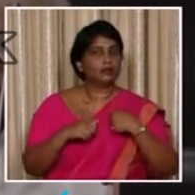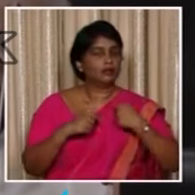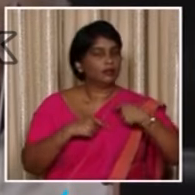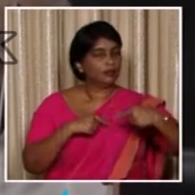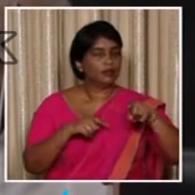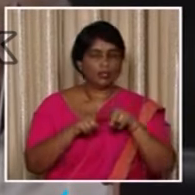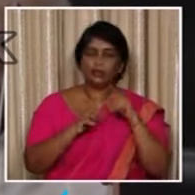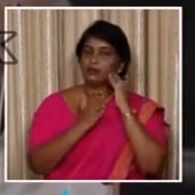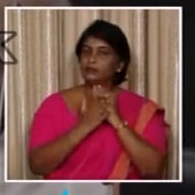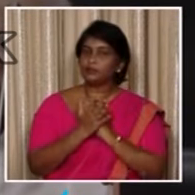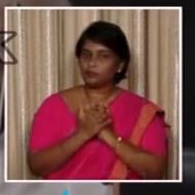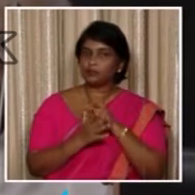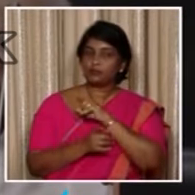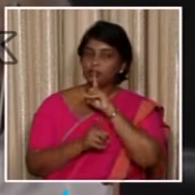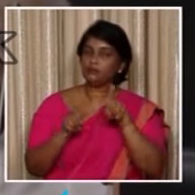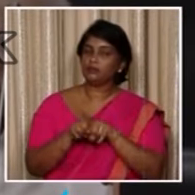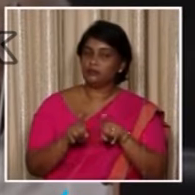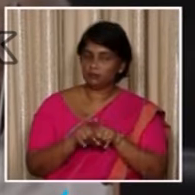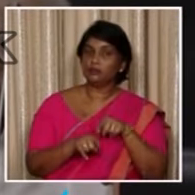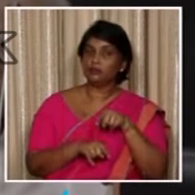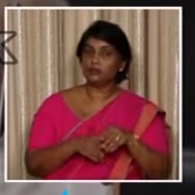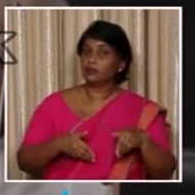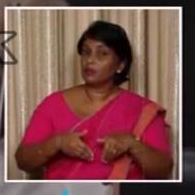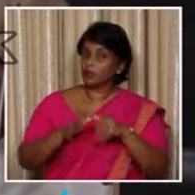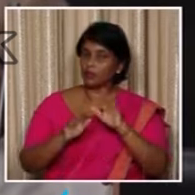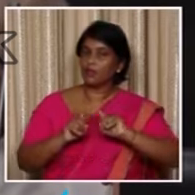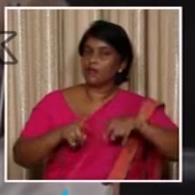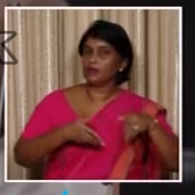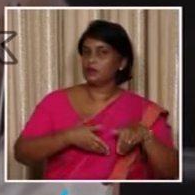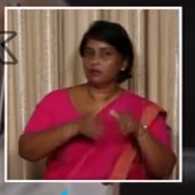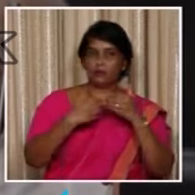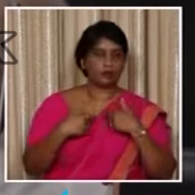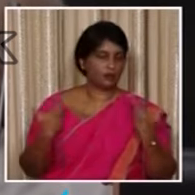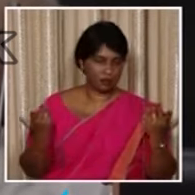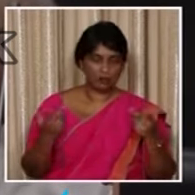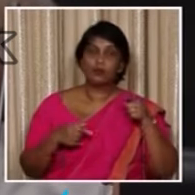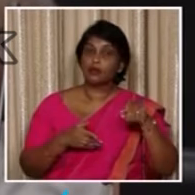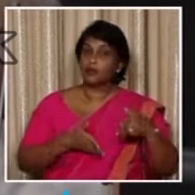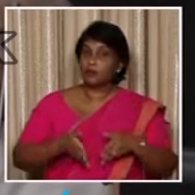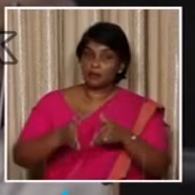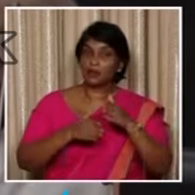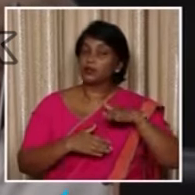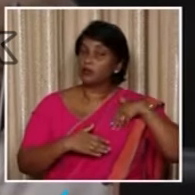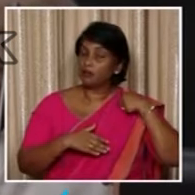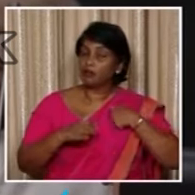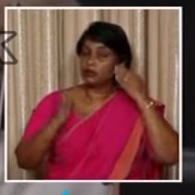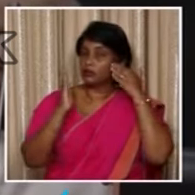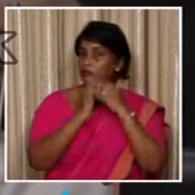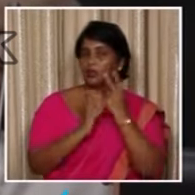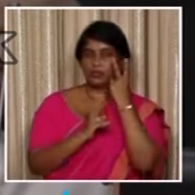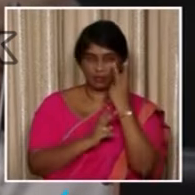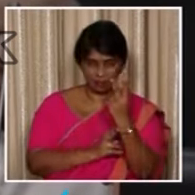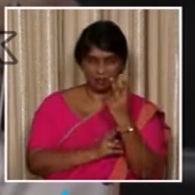දක්වා හැමදාමත් කියන්නේ ඔය කතාව. මේ මාර්ගයේ මිස වෙන මාර්ගයක් අපට නැහැ. මේ මාර්ගයේ ප්‍රධාන සාධක දෙකක්